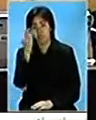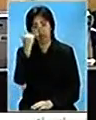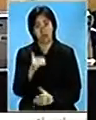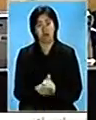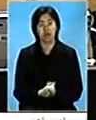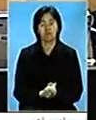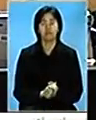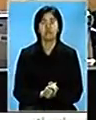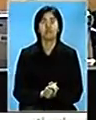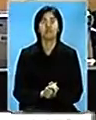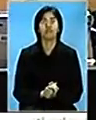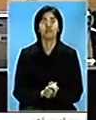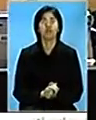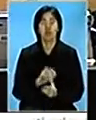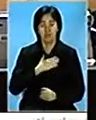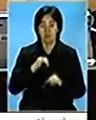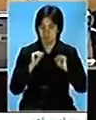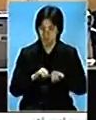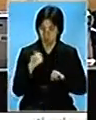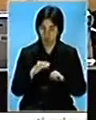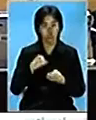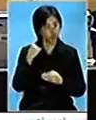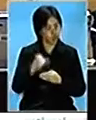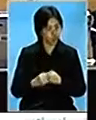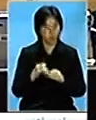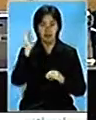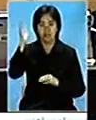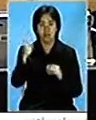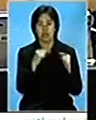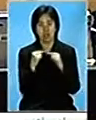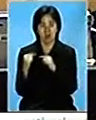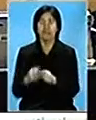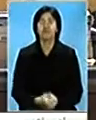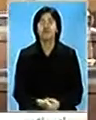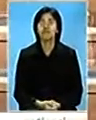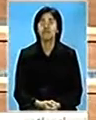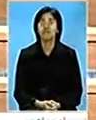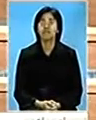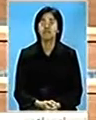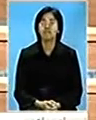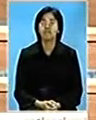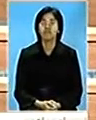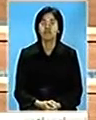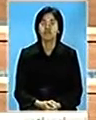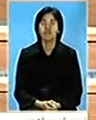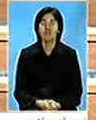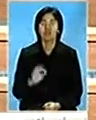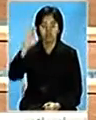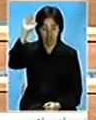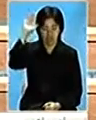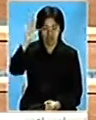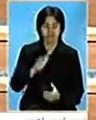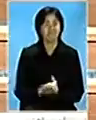ครับฉะนั้นเมื่อผมวินิจฉัยแล้วก็จบแล้วเชิญท่านอภิปรายต่อครับ ผมขอประท้วง